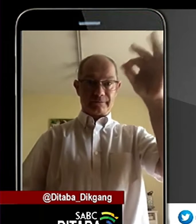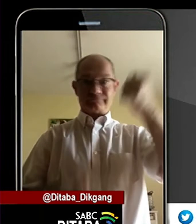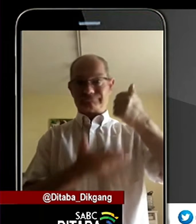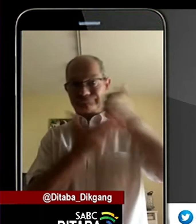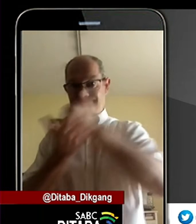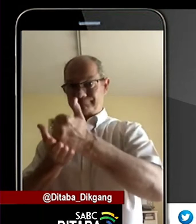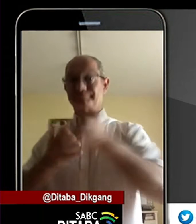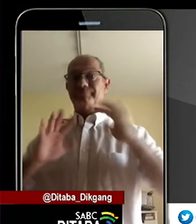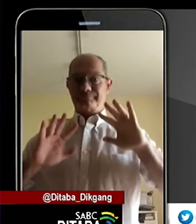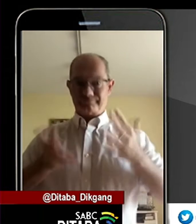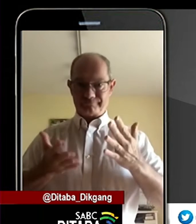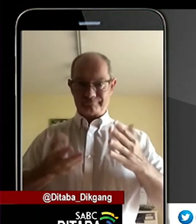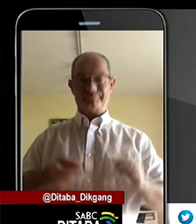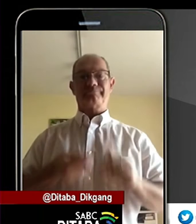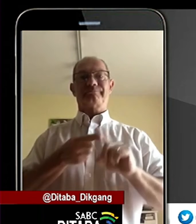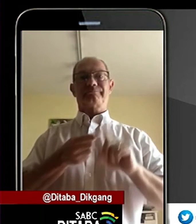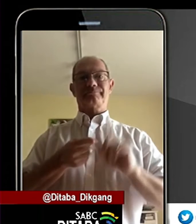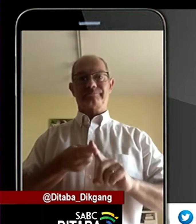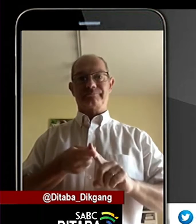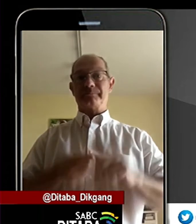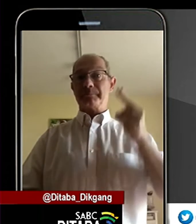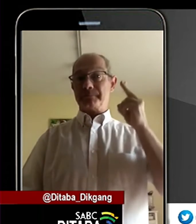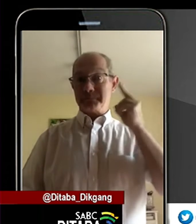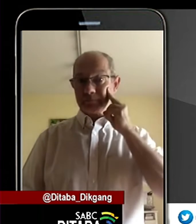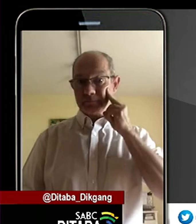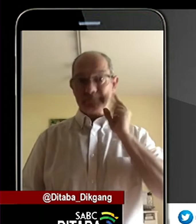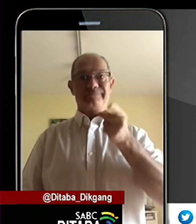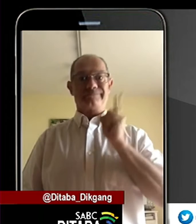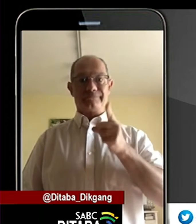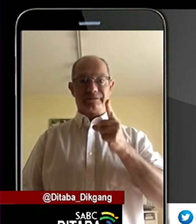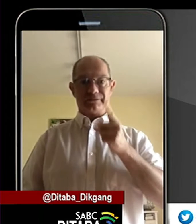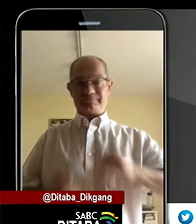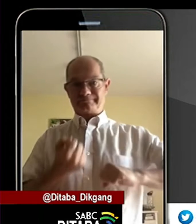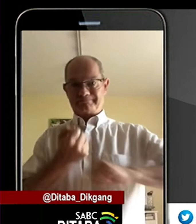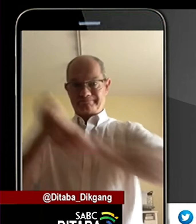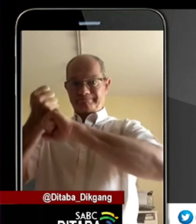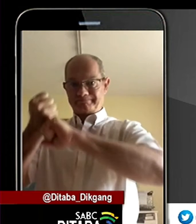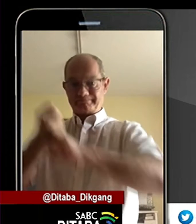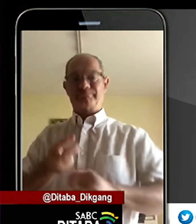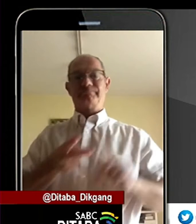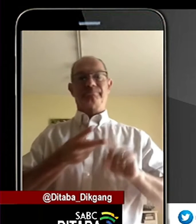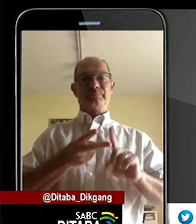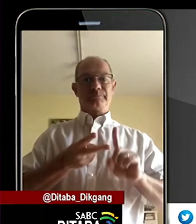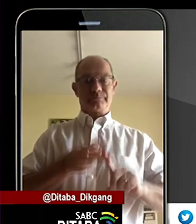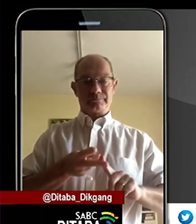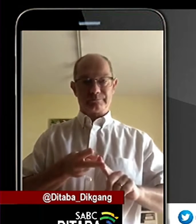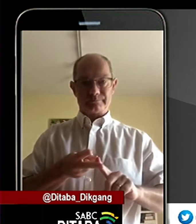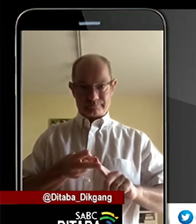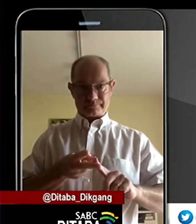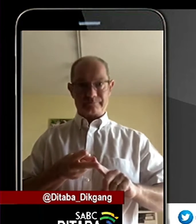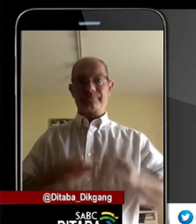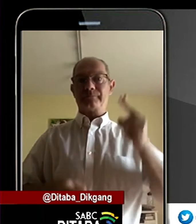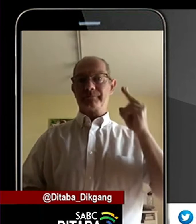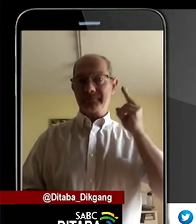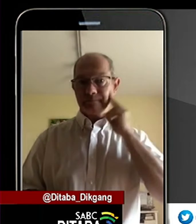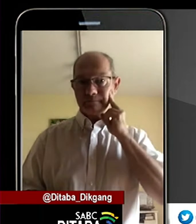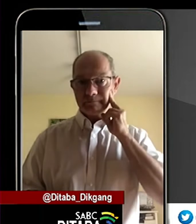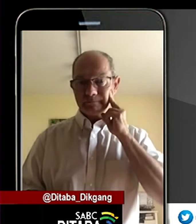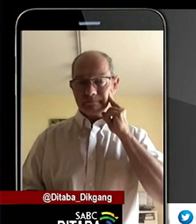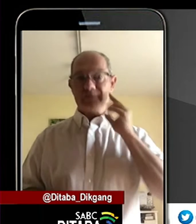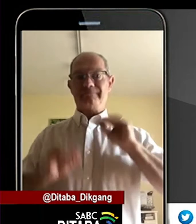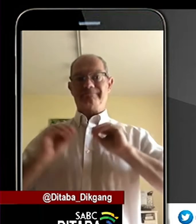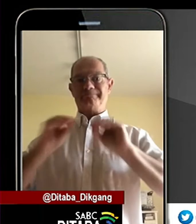Mmušo ka thekga thuto ya bana ba go sekwe ka go thekga barutiši ba go sekwe ka tlhahlo ya barutiši. Tše ka